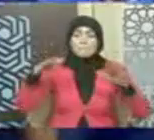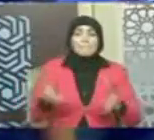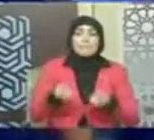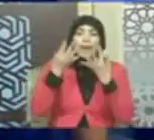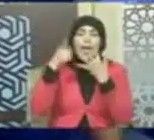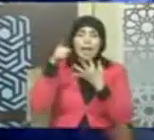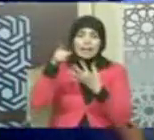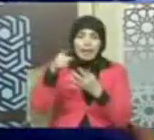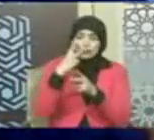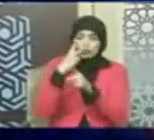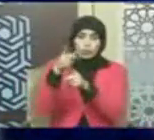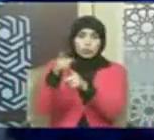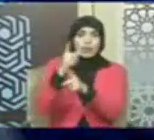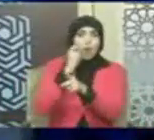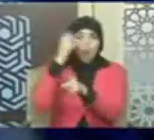ويوم الحديبية